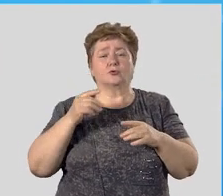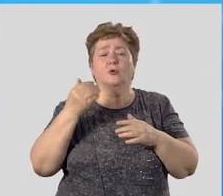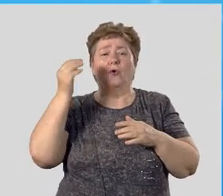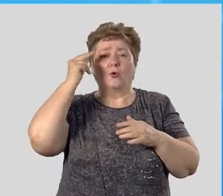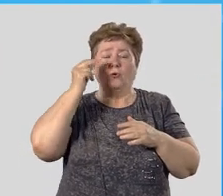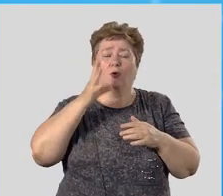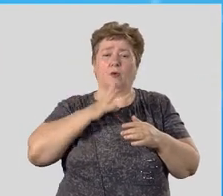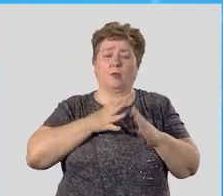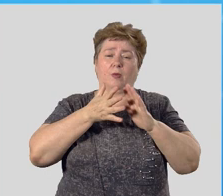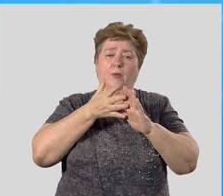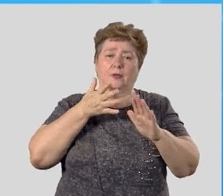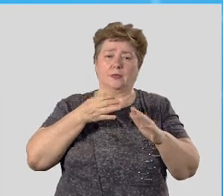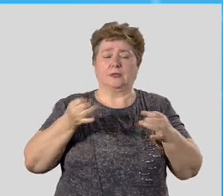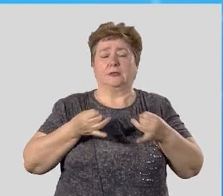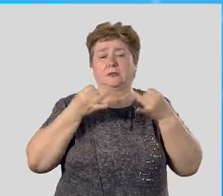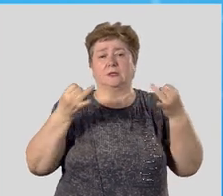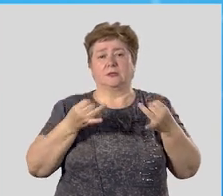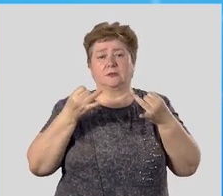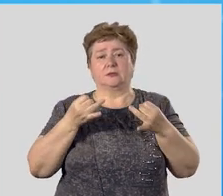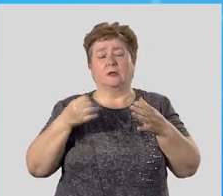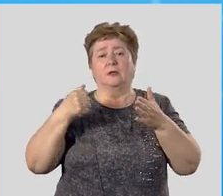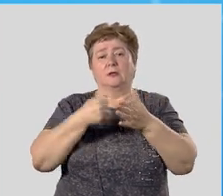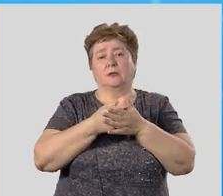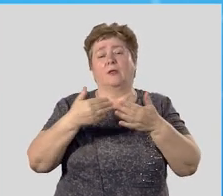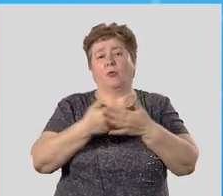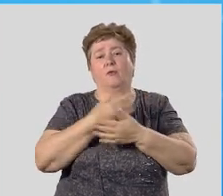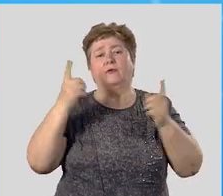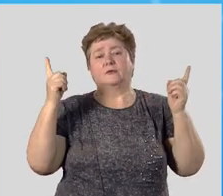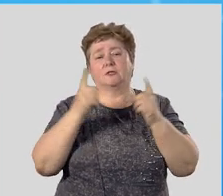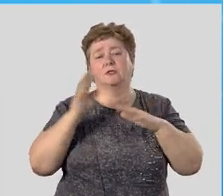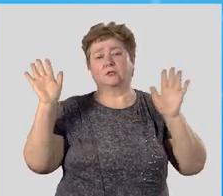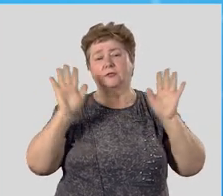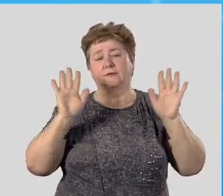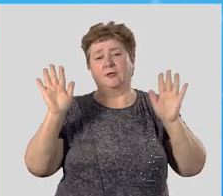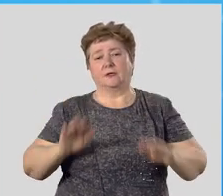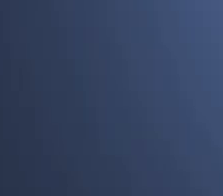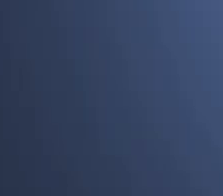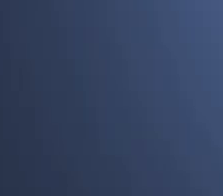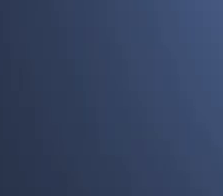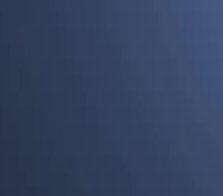урок вам был понятен и интересен. До новых встреч. До свидания.